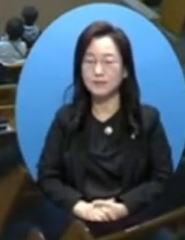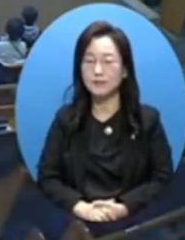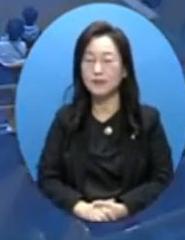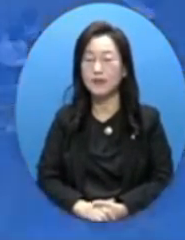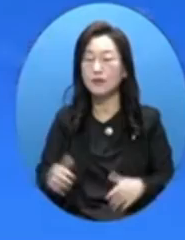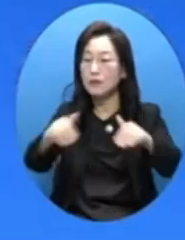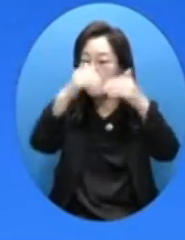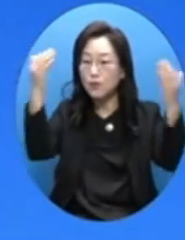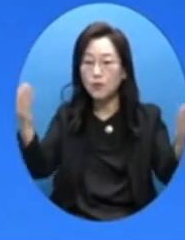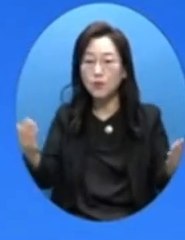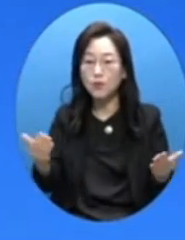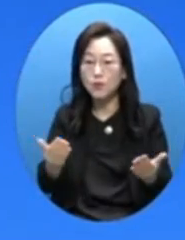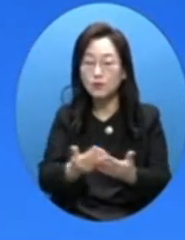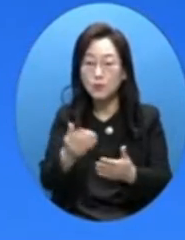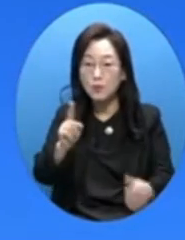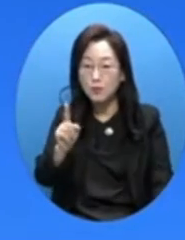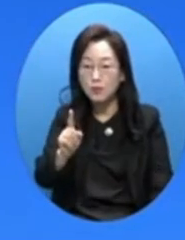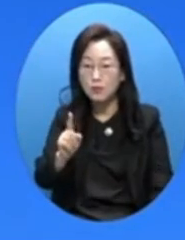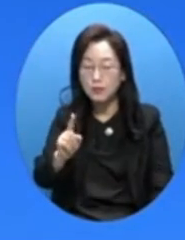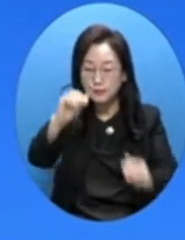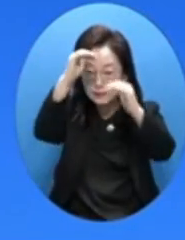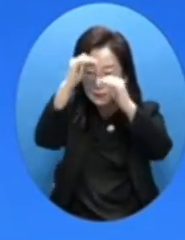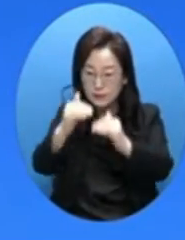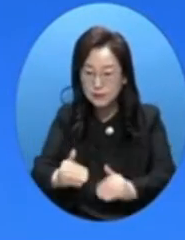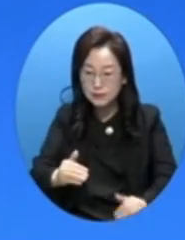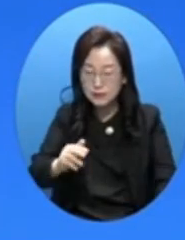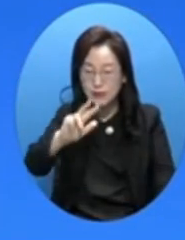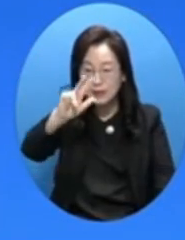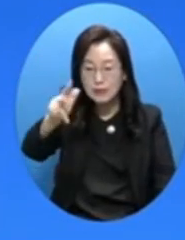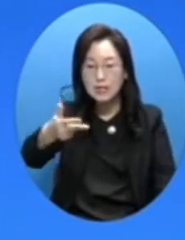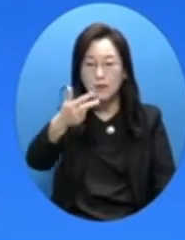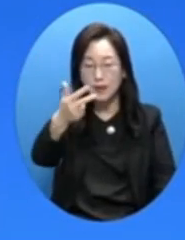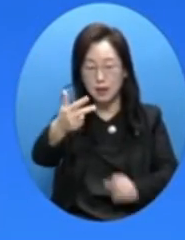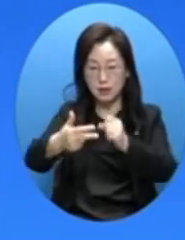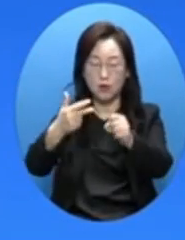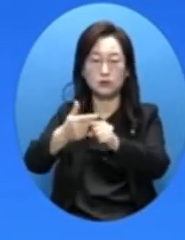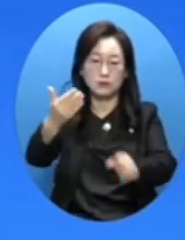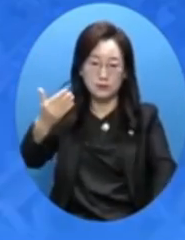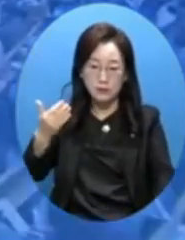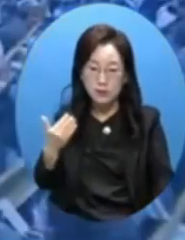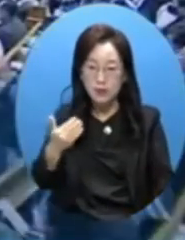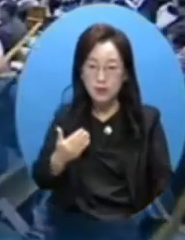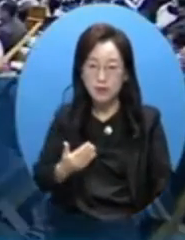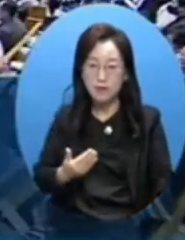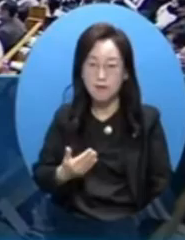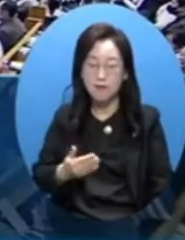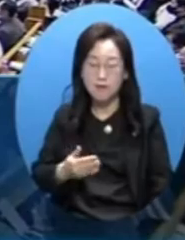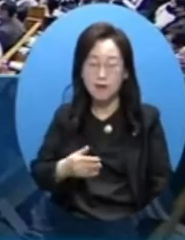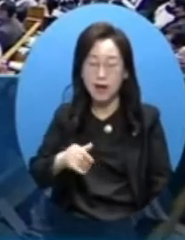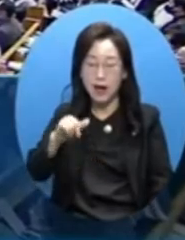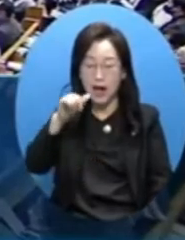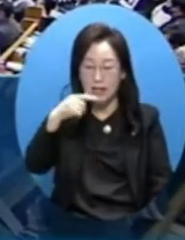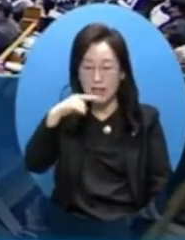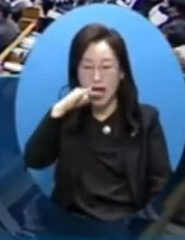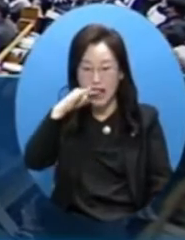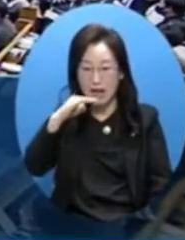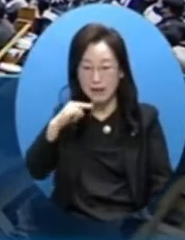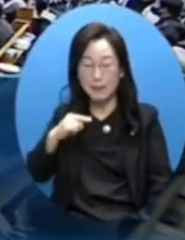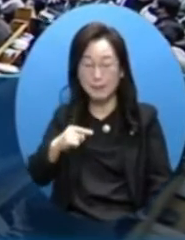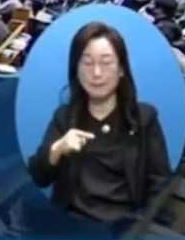이 모든 것이 700년 전 이사야 선지자를 통해서 이미 예언된 내용입니다. 이사야 7장 14절에 이와 같이 말씀합니다.